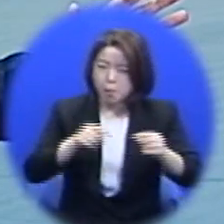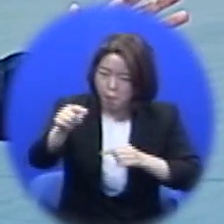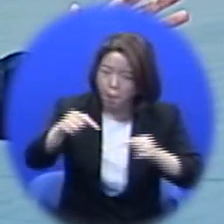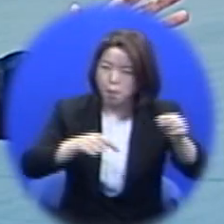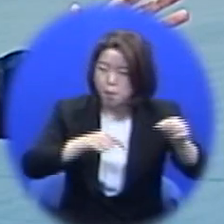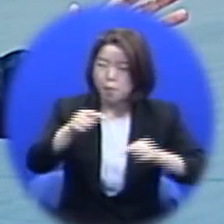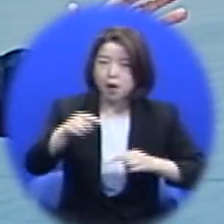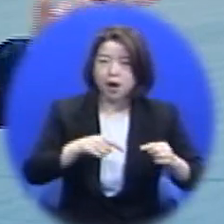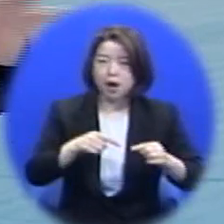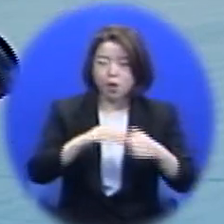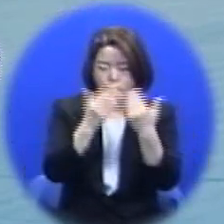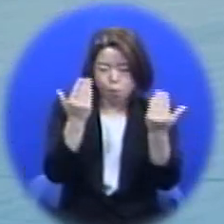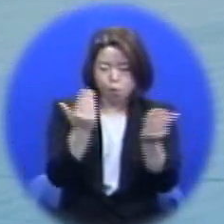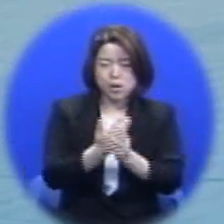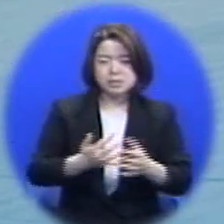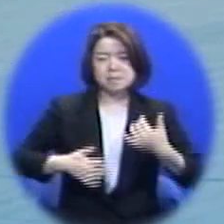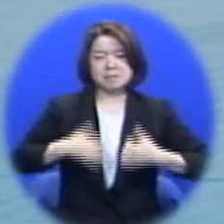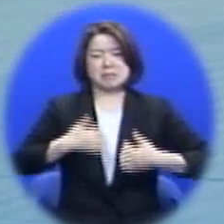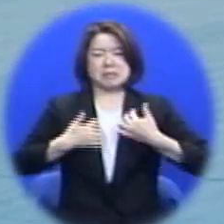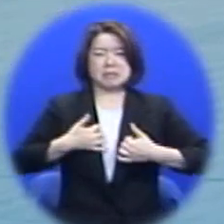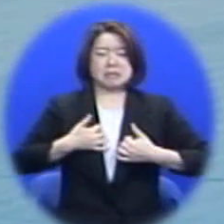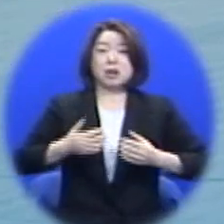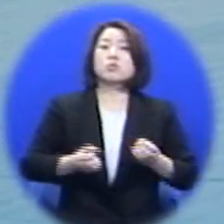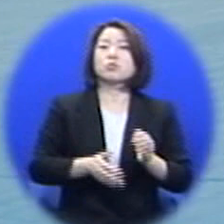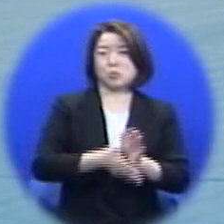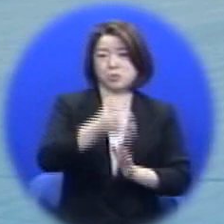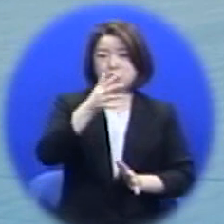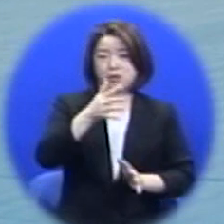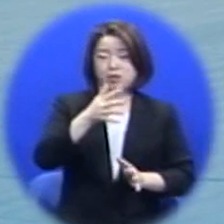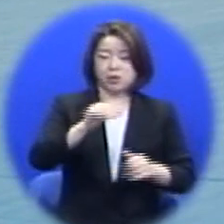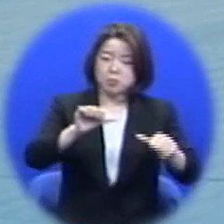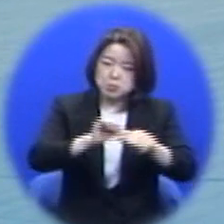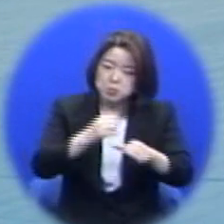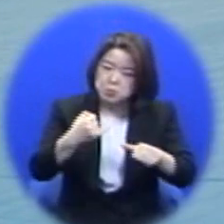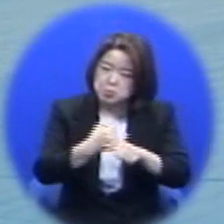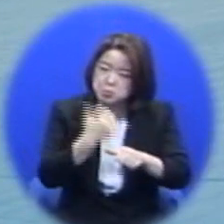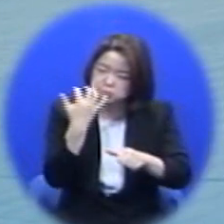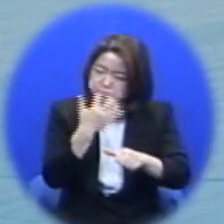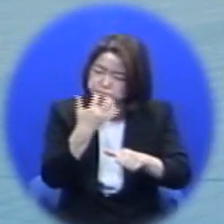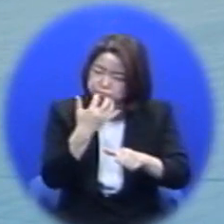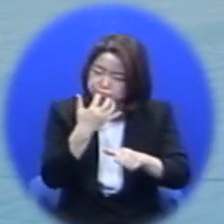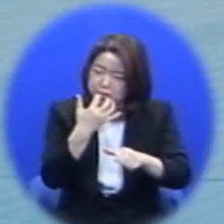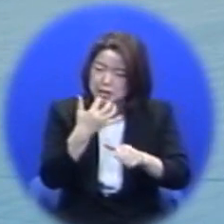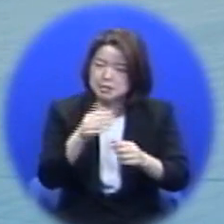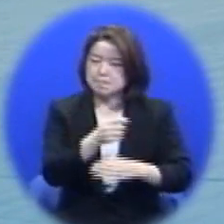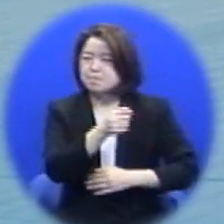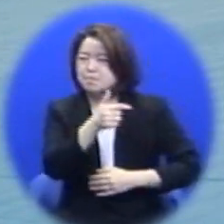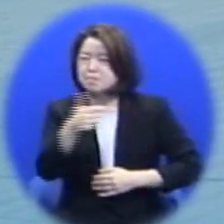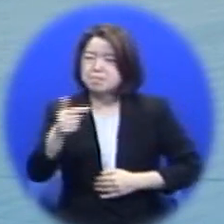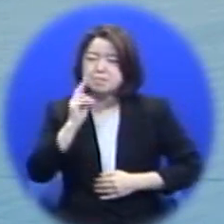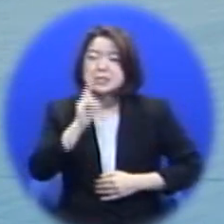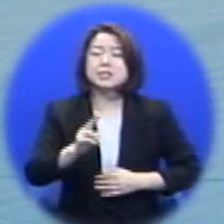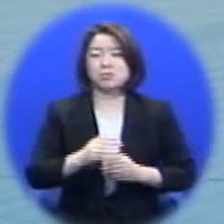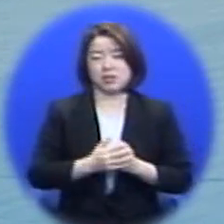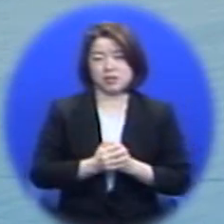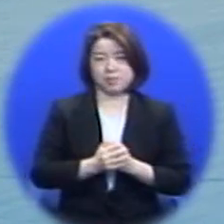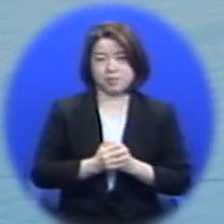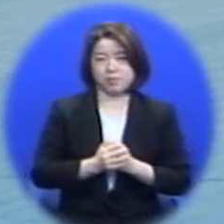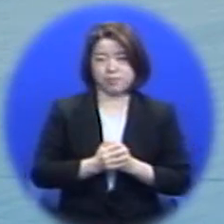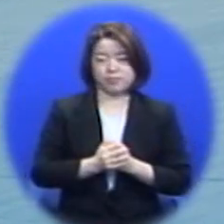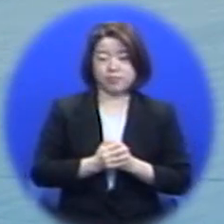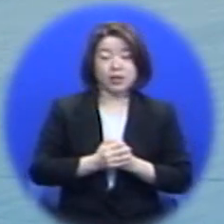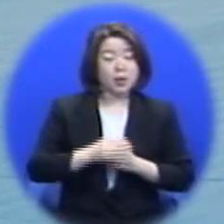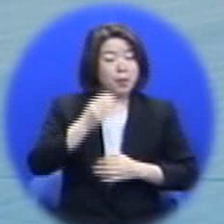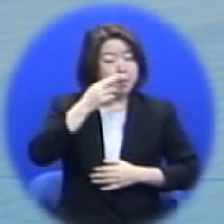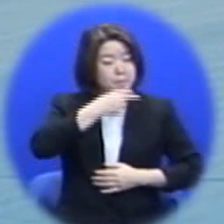향락도시였습니다. 동성애가 팽배했던 도시였습니다. 사도 바울이 그 에베소에 가서 2년 반